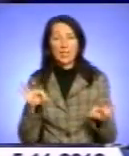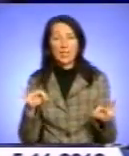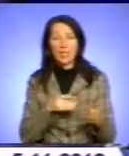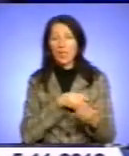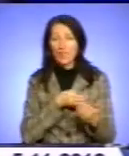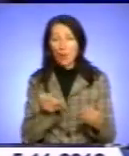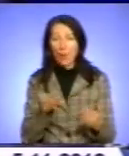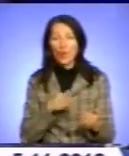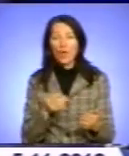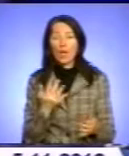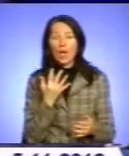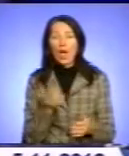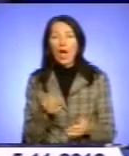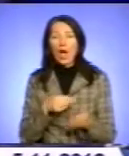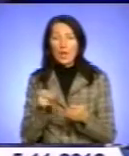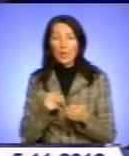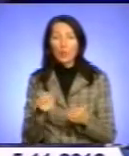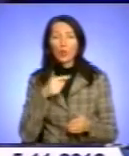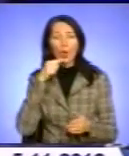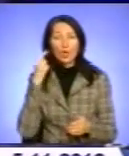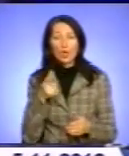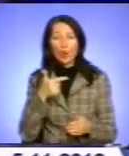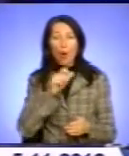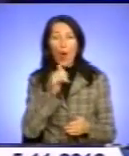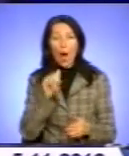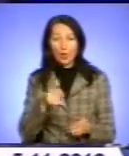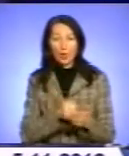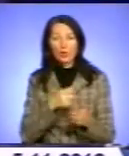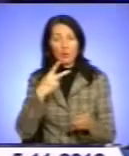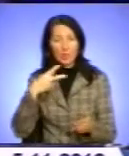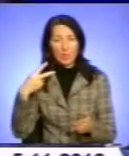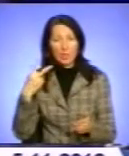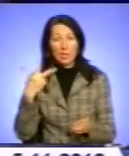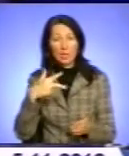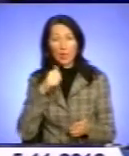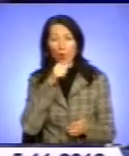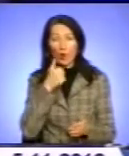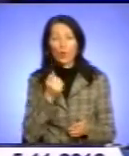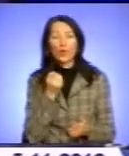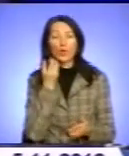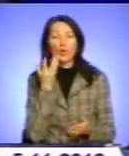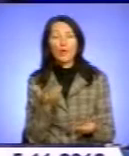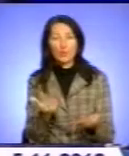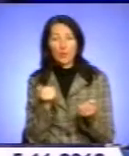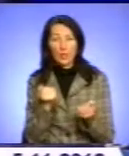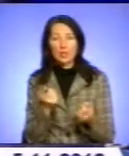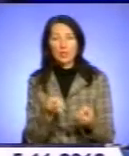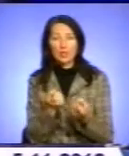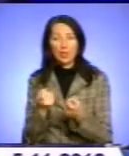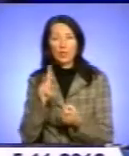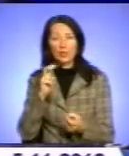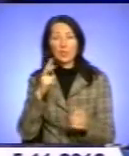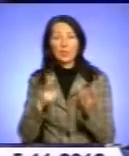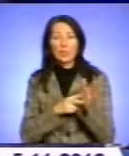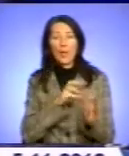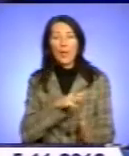відмову від імпорту російського газу до 2030 року, якщо вдасться залучити 207 мільярдів доларів,